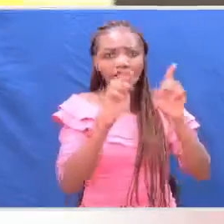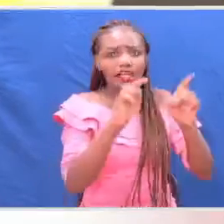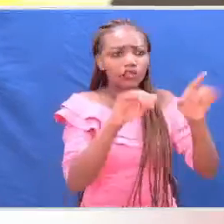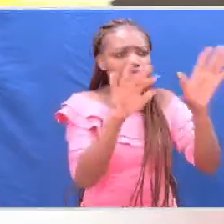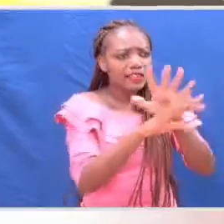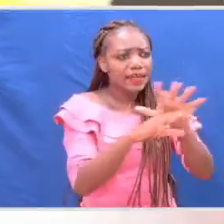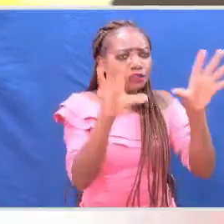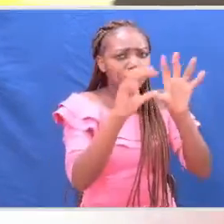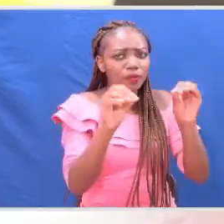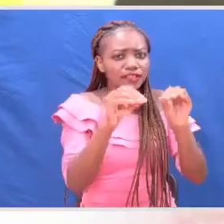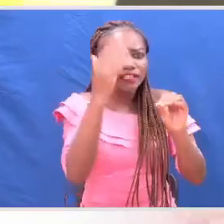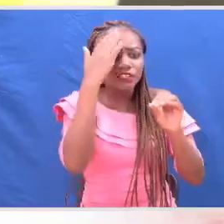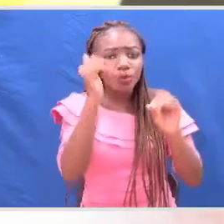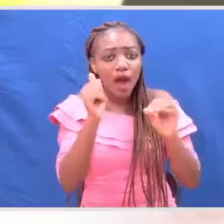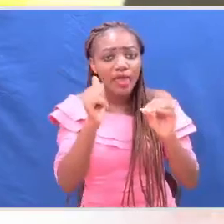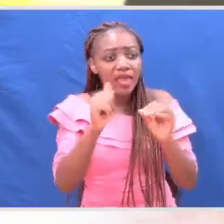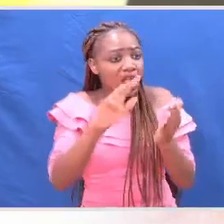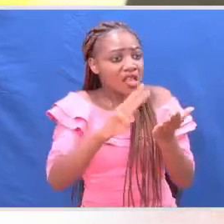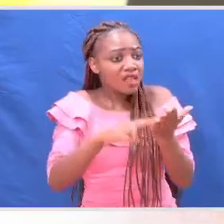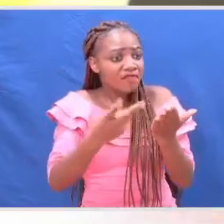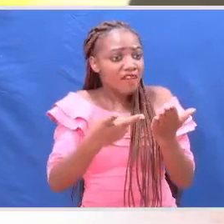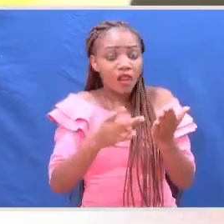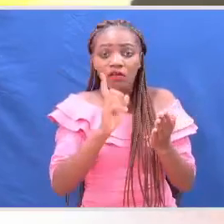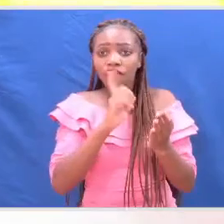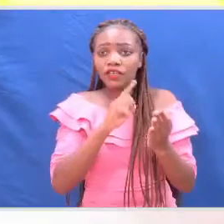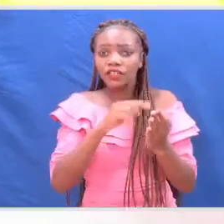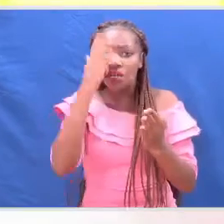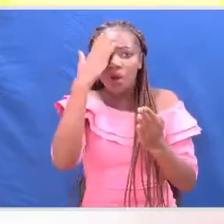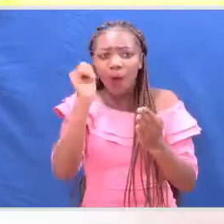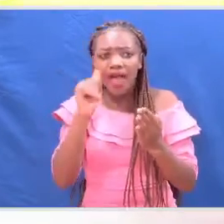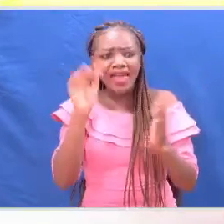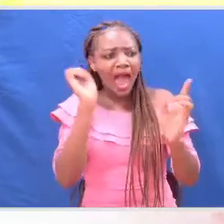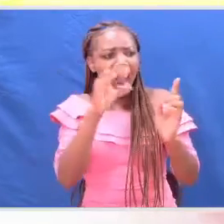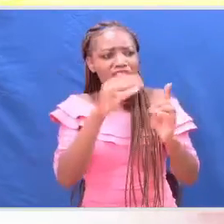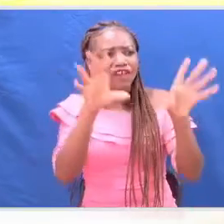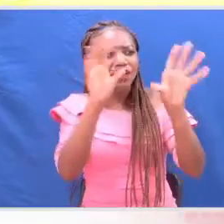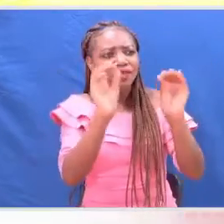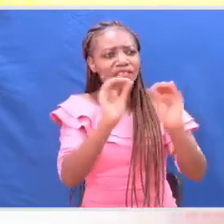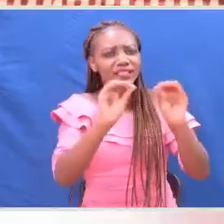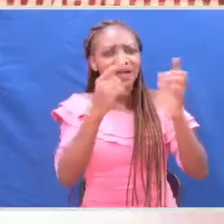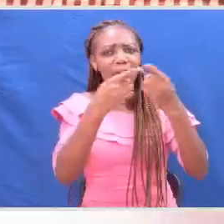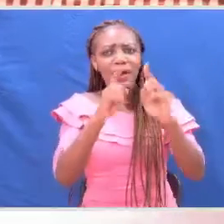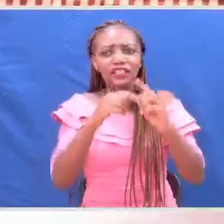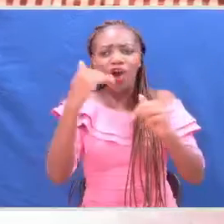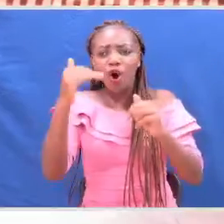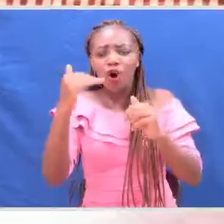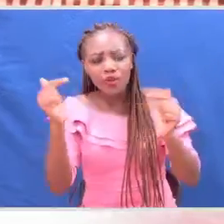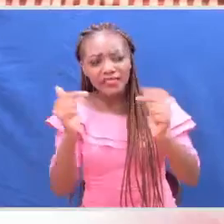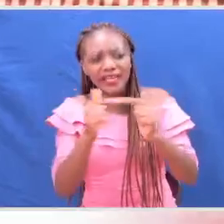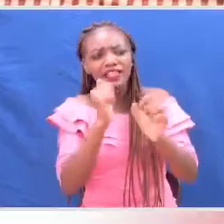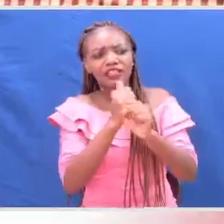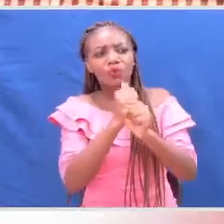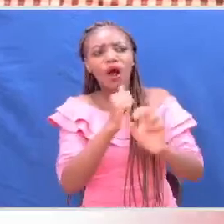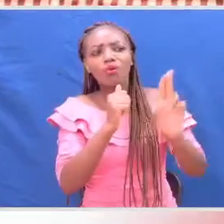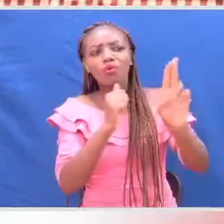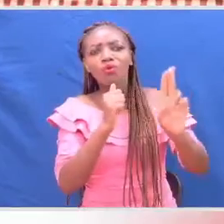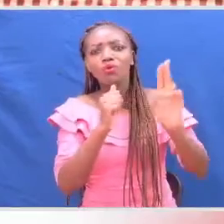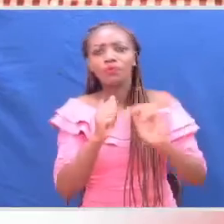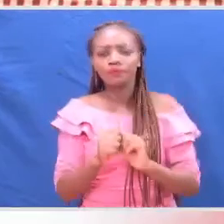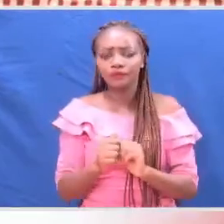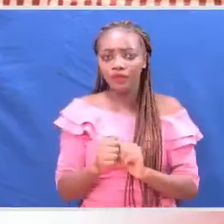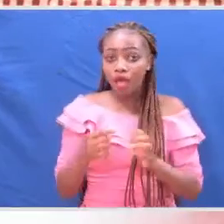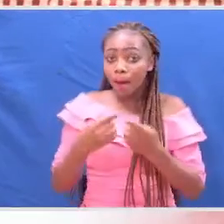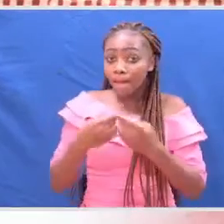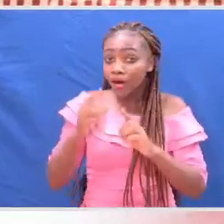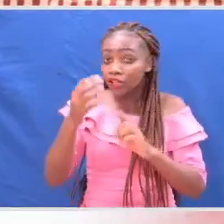rais kwa kufeli katika majukumu, kwani badala ya kumshauri rais amekuwa akipinga utendakazi wake. But Ruto